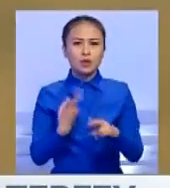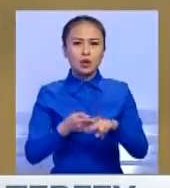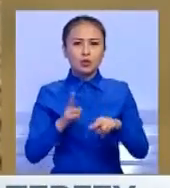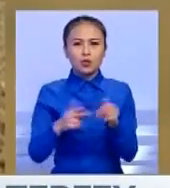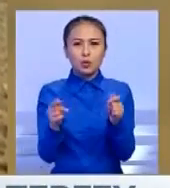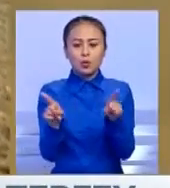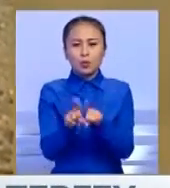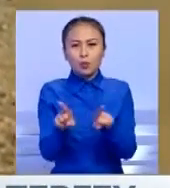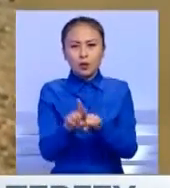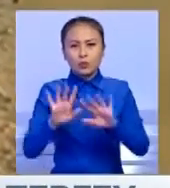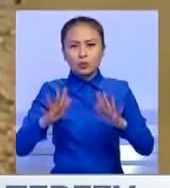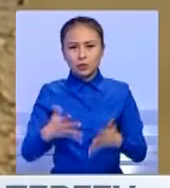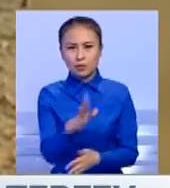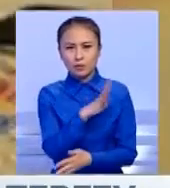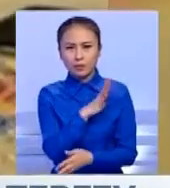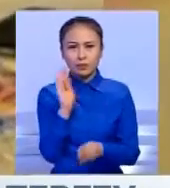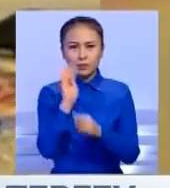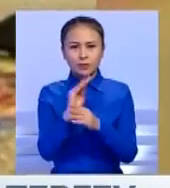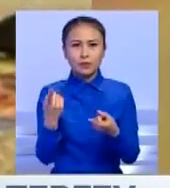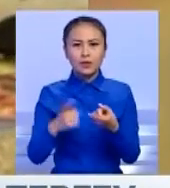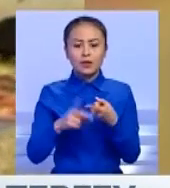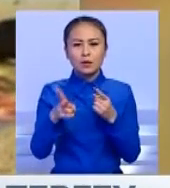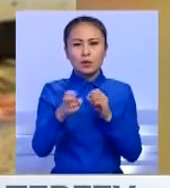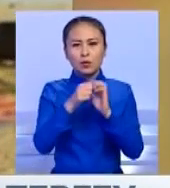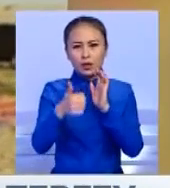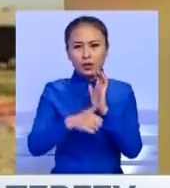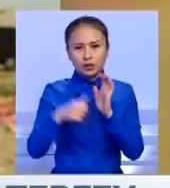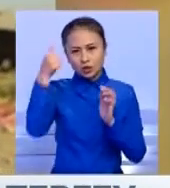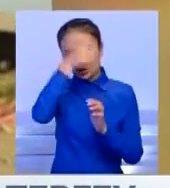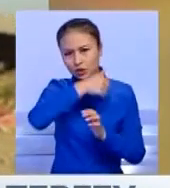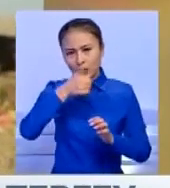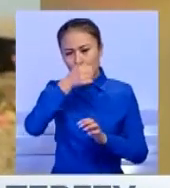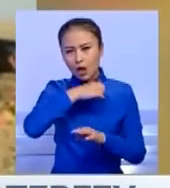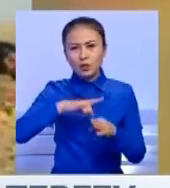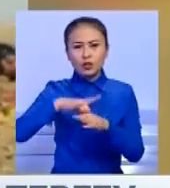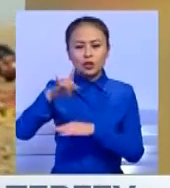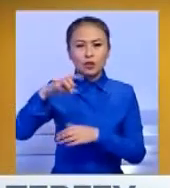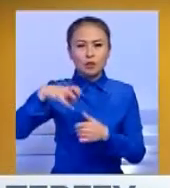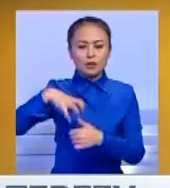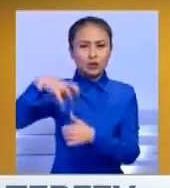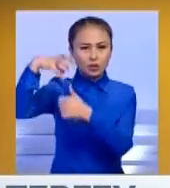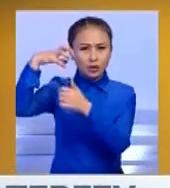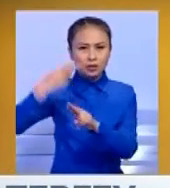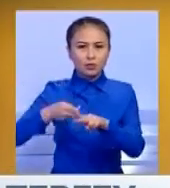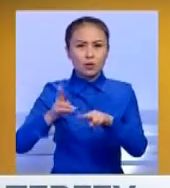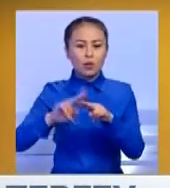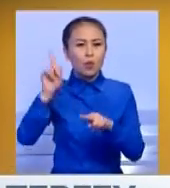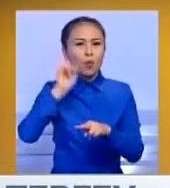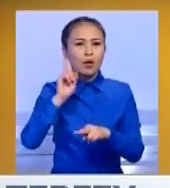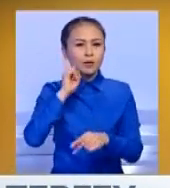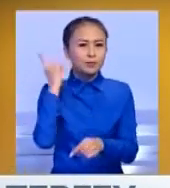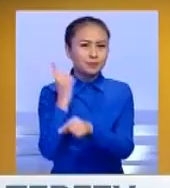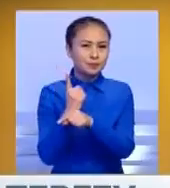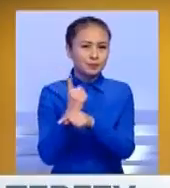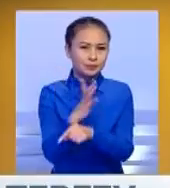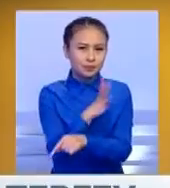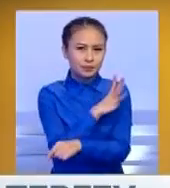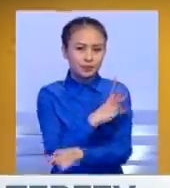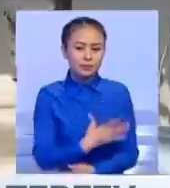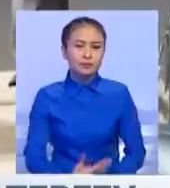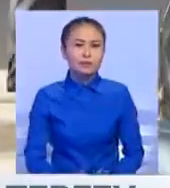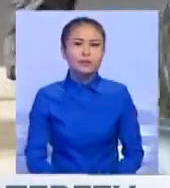ұқсас оқиғалар болған. Осыған байланысты билік 2016 жылы әуе шарымен ұшуға уақытша тыйым